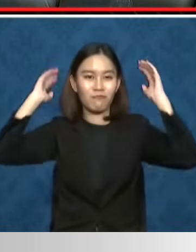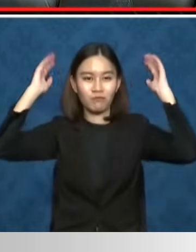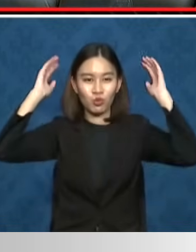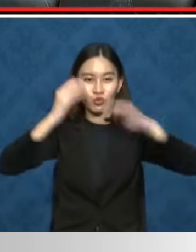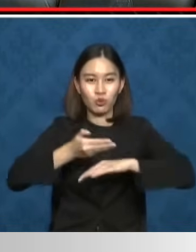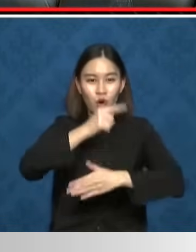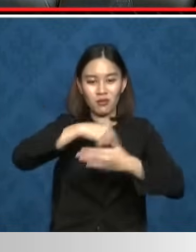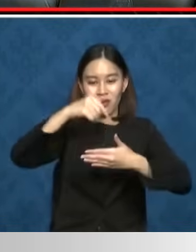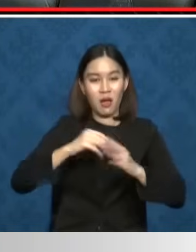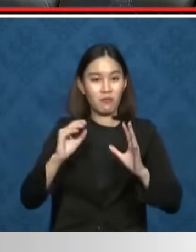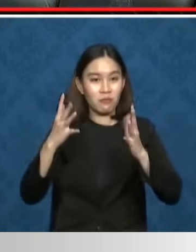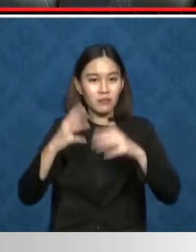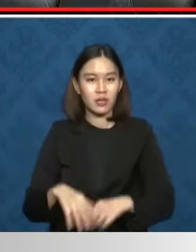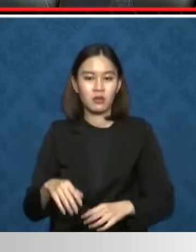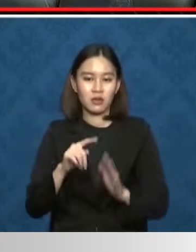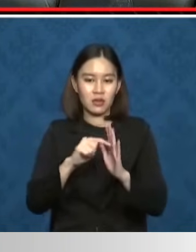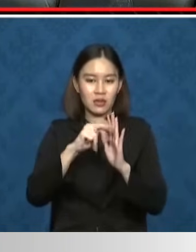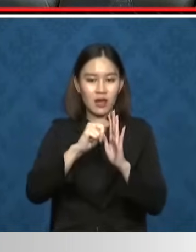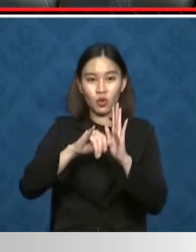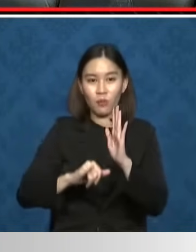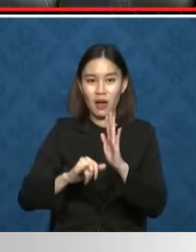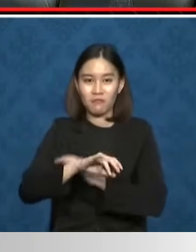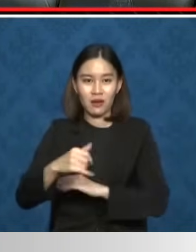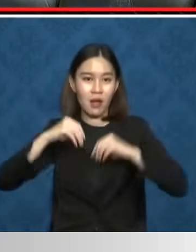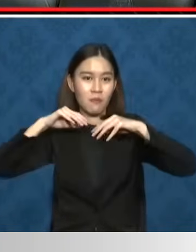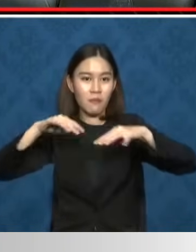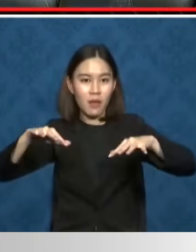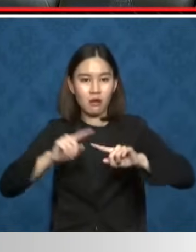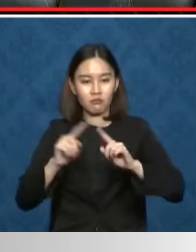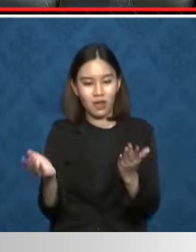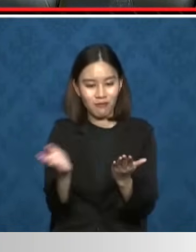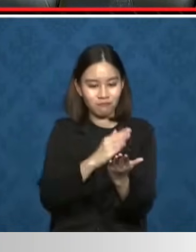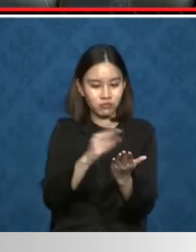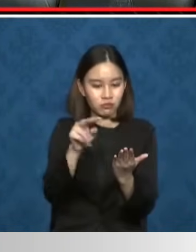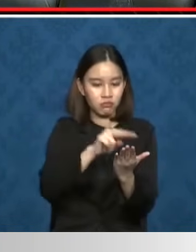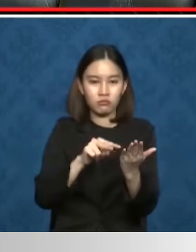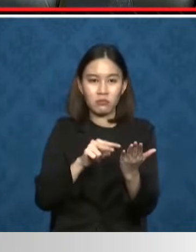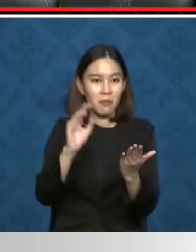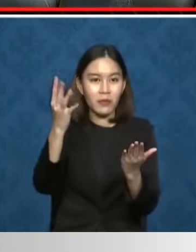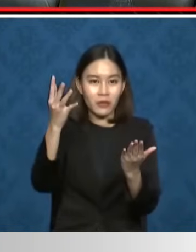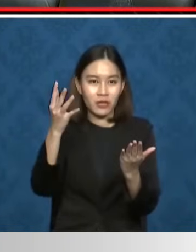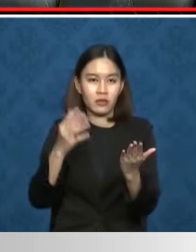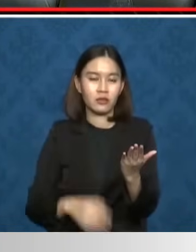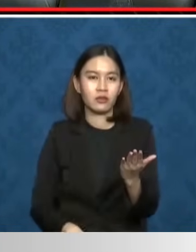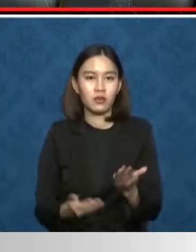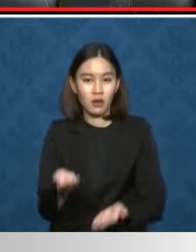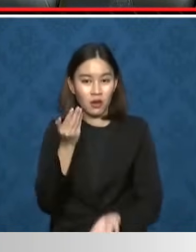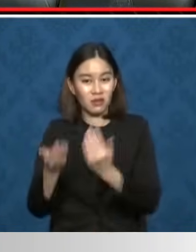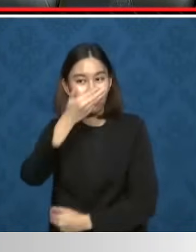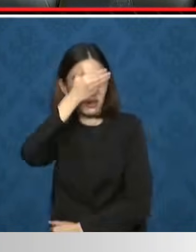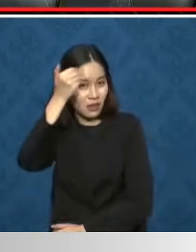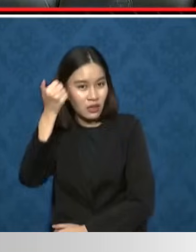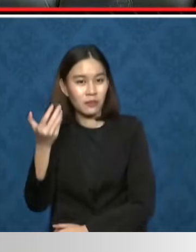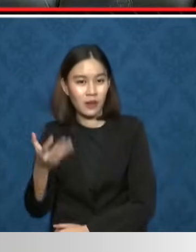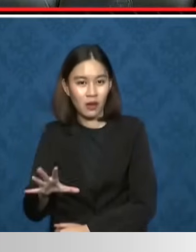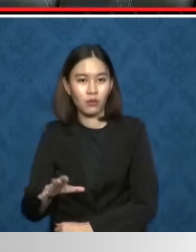ครับซึ่งบางนโยบายรัฐบาลได้ประกาศไว้ใหญ่โตครับแต่หาในงบประมาณปี67แทบไม่เจอครับ หรือว่าท่านได้ลืมนโยบาย